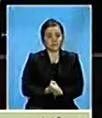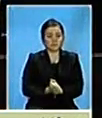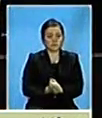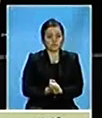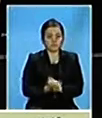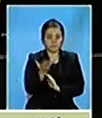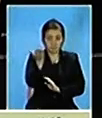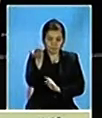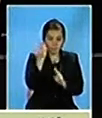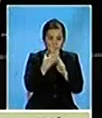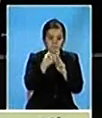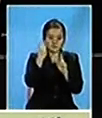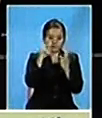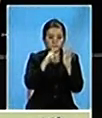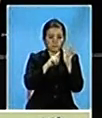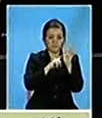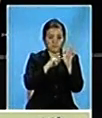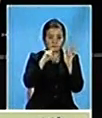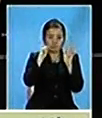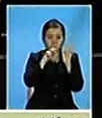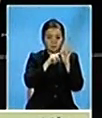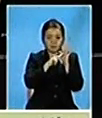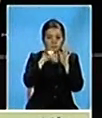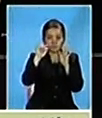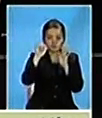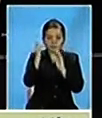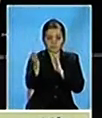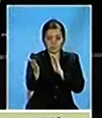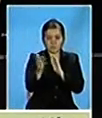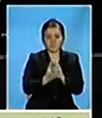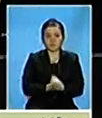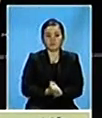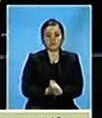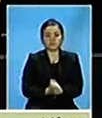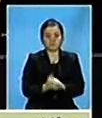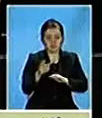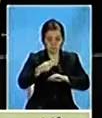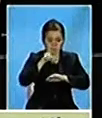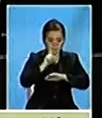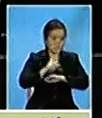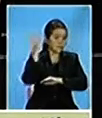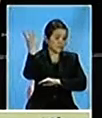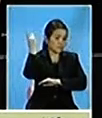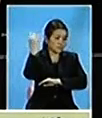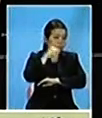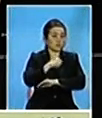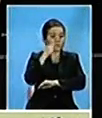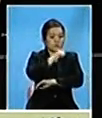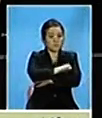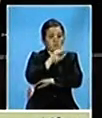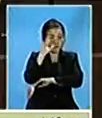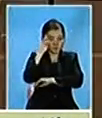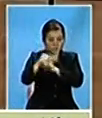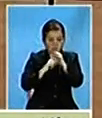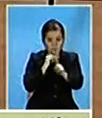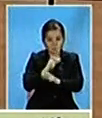นูนสิทธิสมานครับ กราบเรียนท่านประธานที่เคารพผมคำนูนสิทธิสมานครับท่านประธานครับเมื่อวานนี้วันที่7ตุลาคม2555ครบร